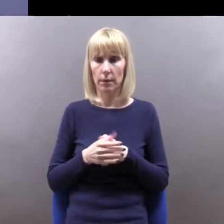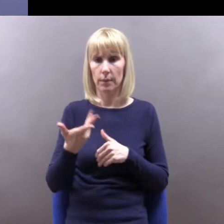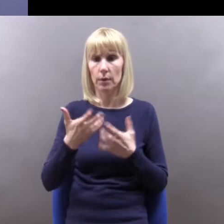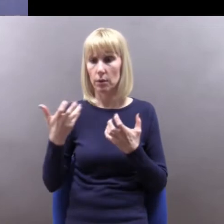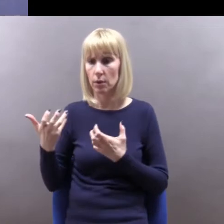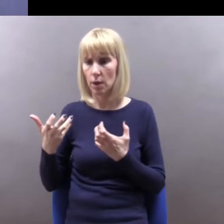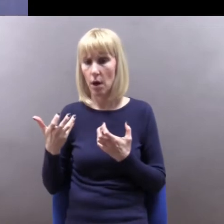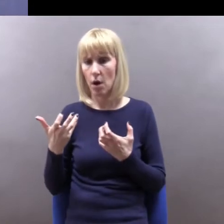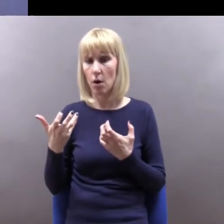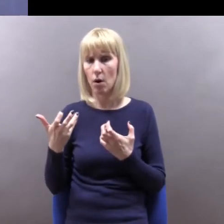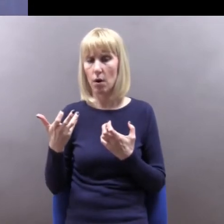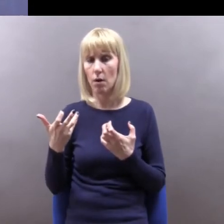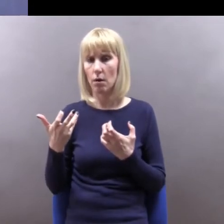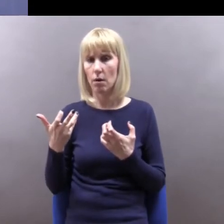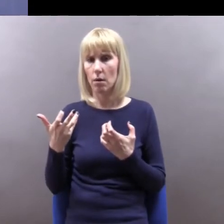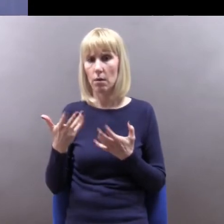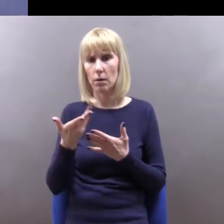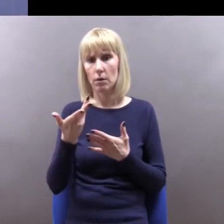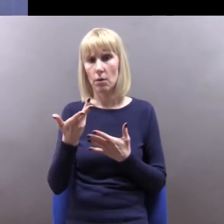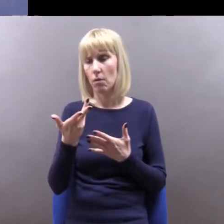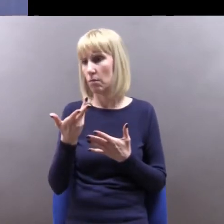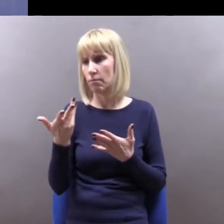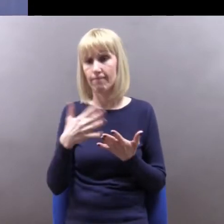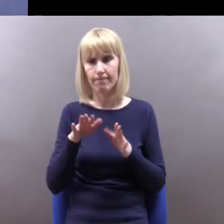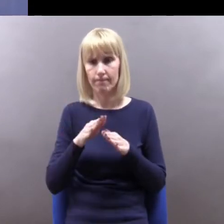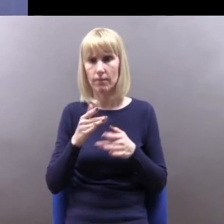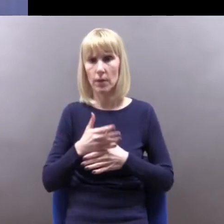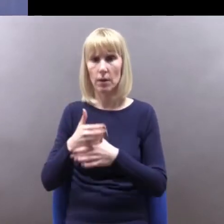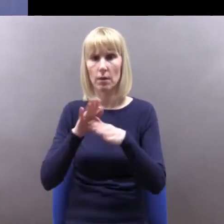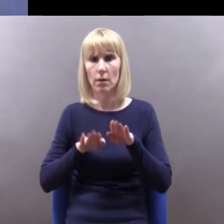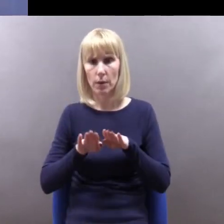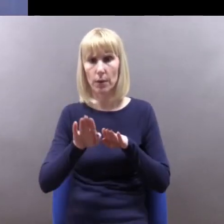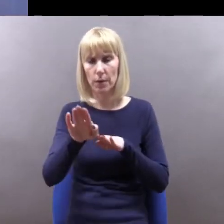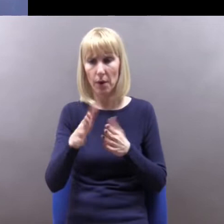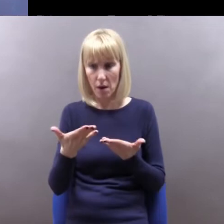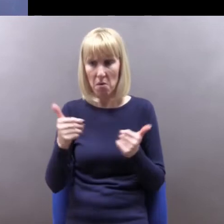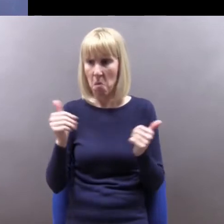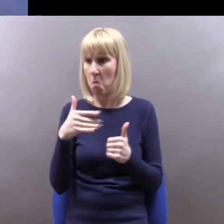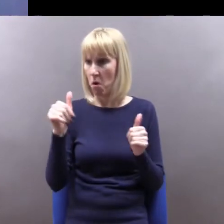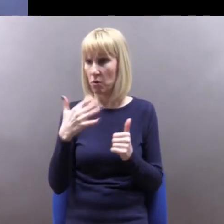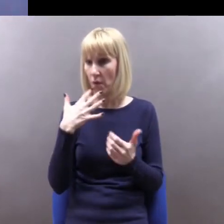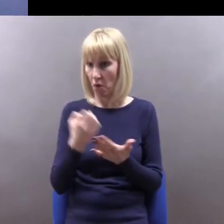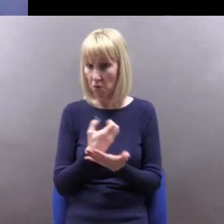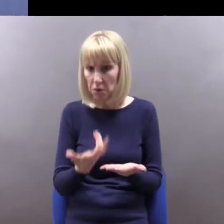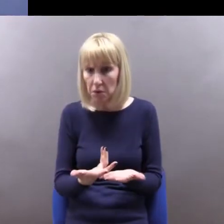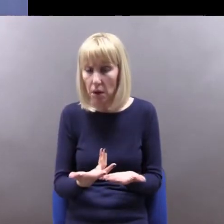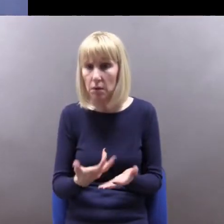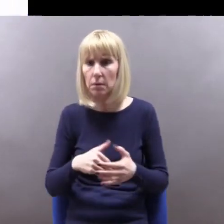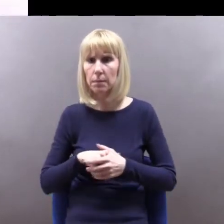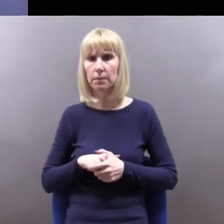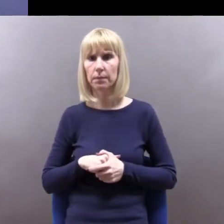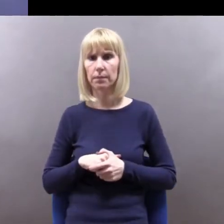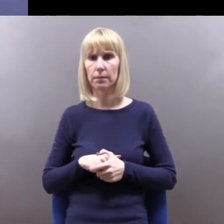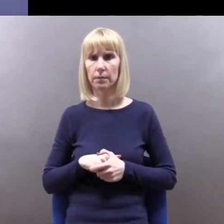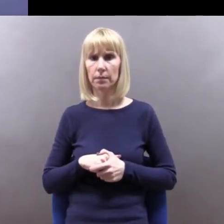pociągiem, to czy może taką platformę wykorzystać? Tak, to znaczy z mojego punktu widzenia tu